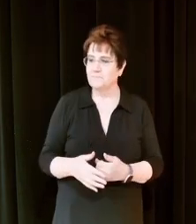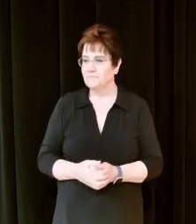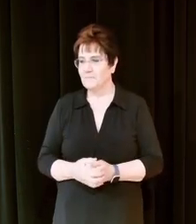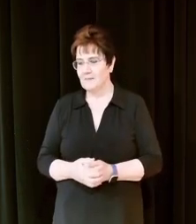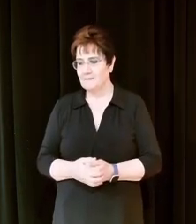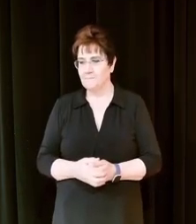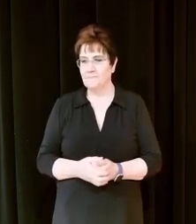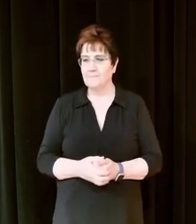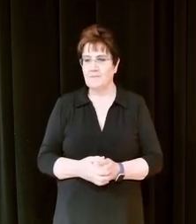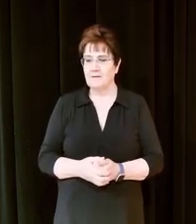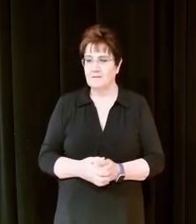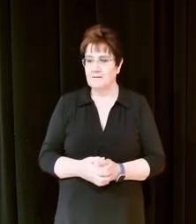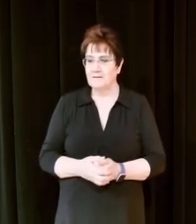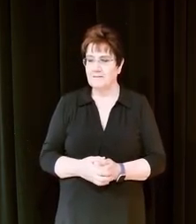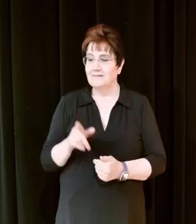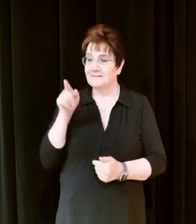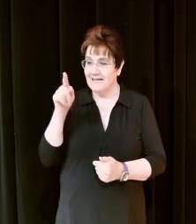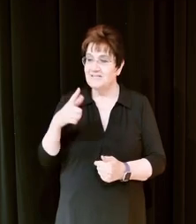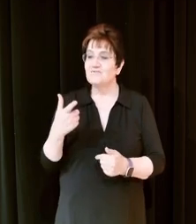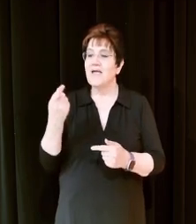Das hat sie mir geschickt 2 Monate vor ihrem Tod.